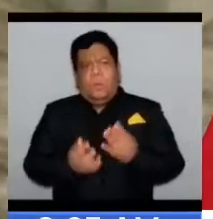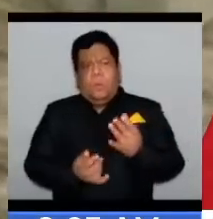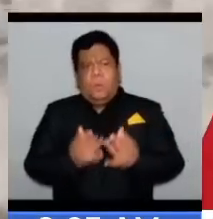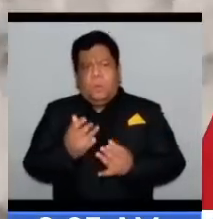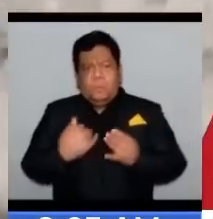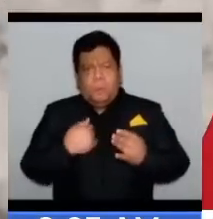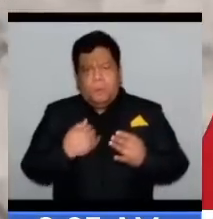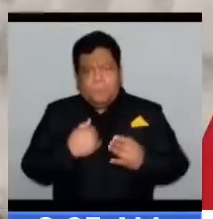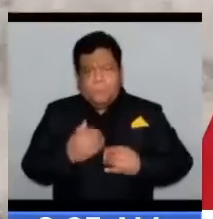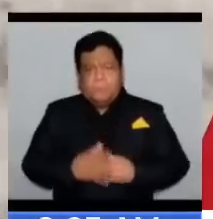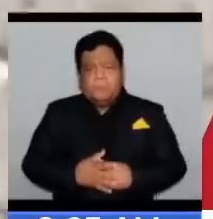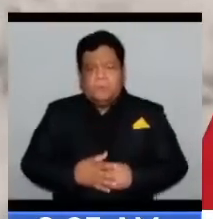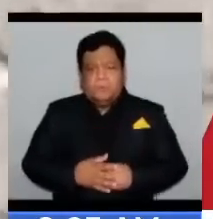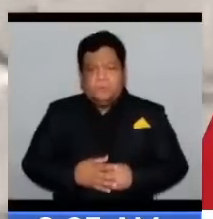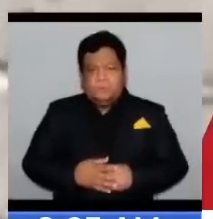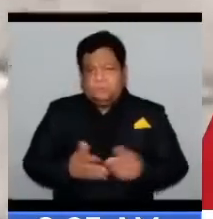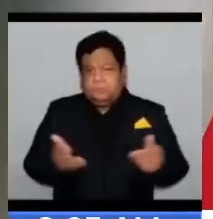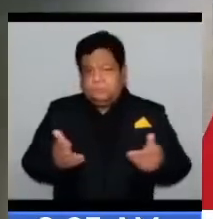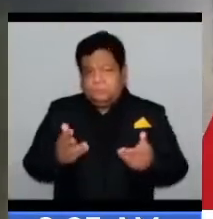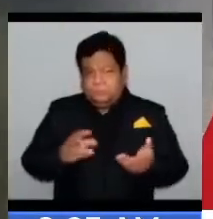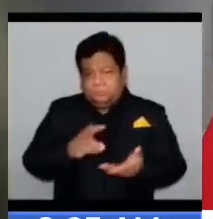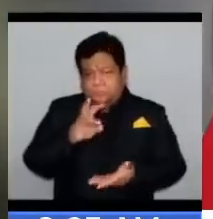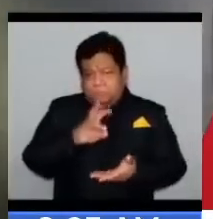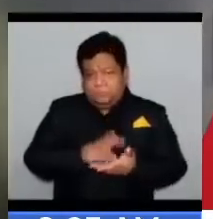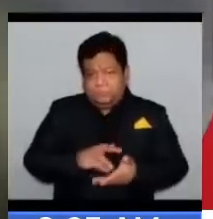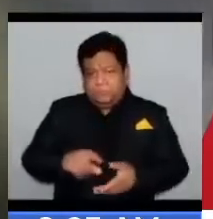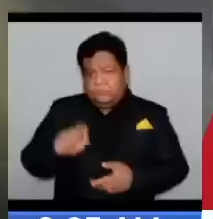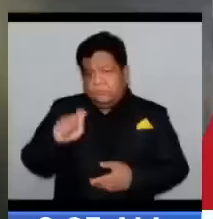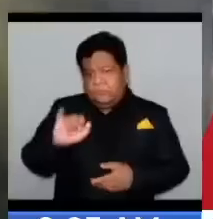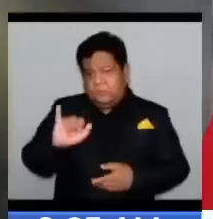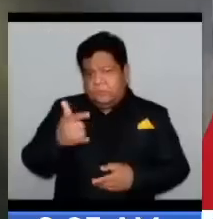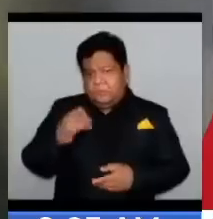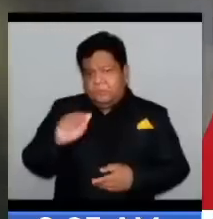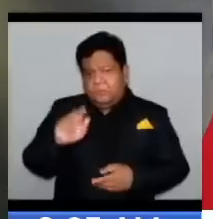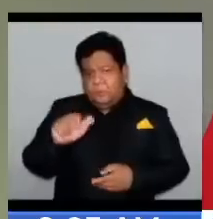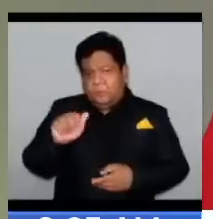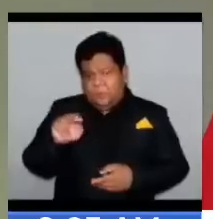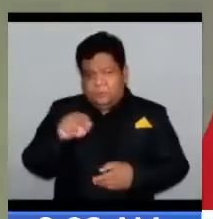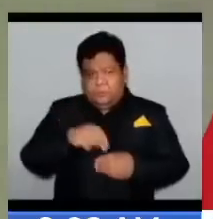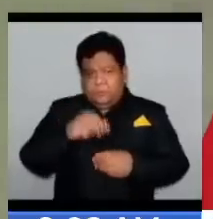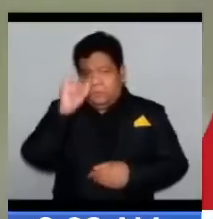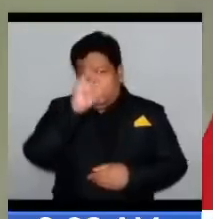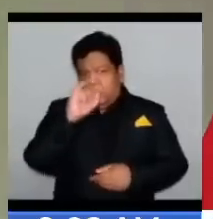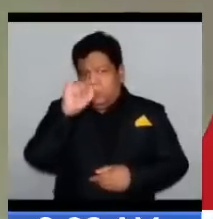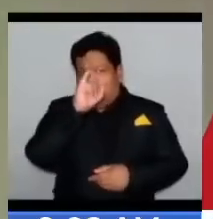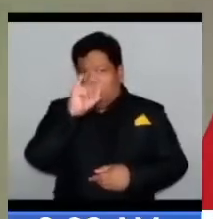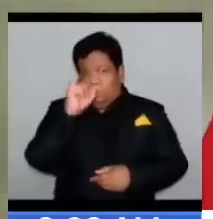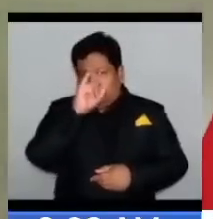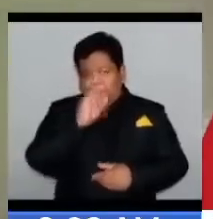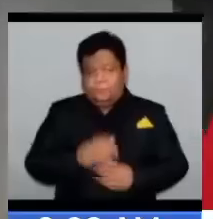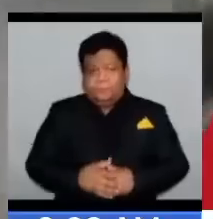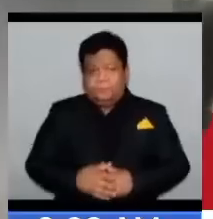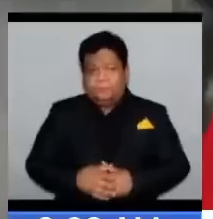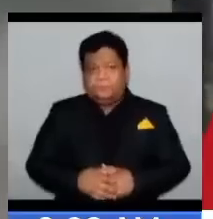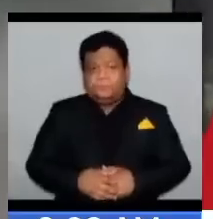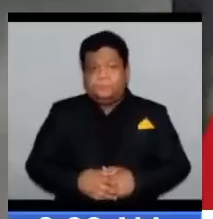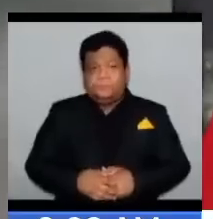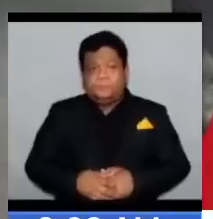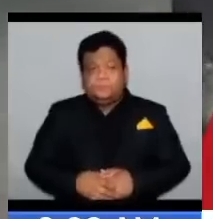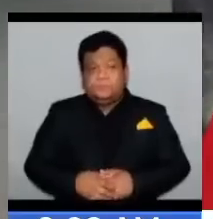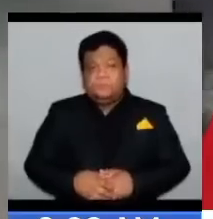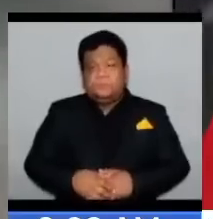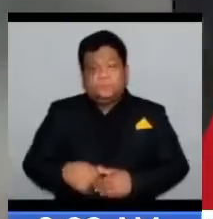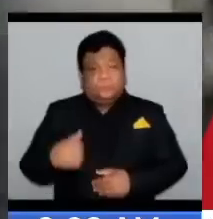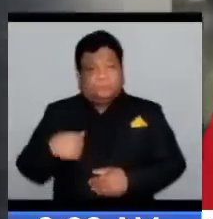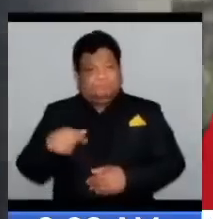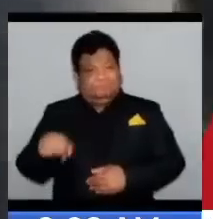Bagumbayan sa Bayan ng Tigbawan, Iloilo. Oh, layo. Ayon sa isang residente, tila may pressure